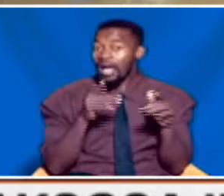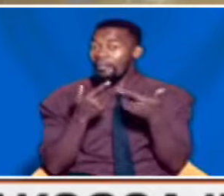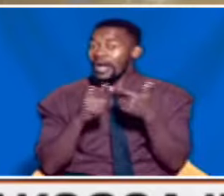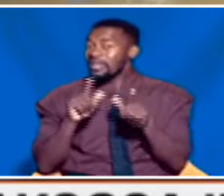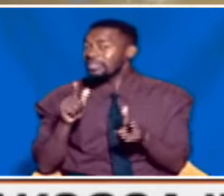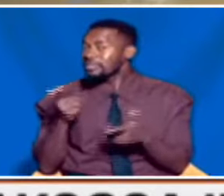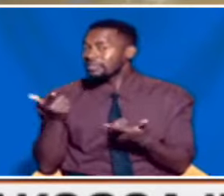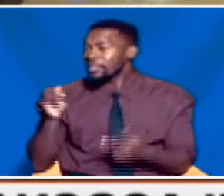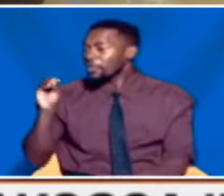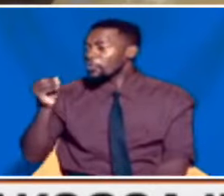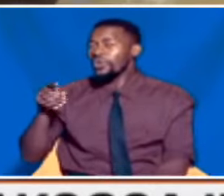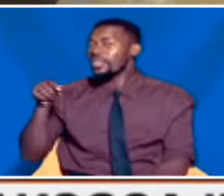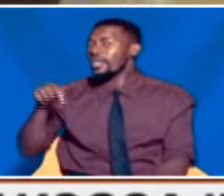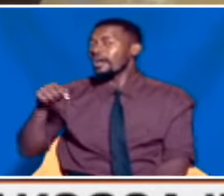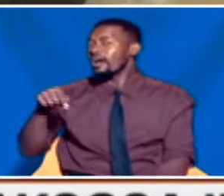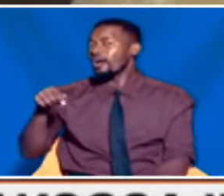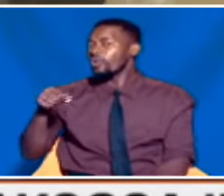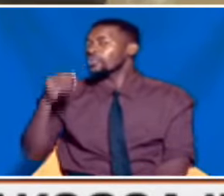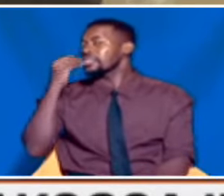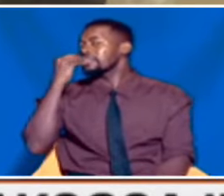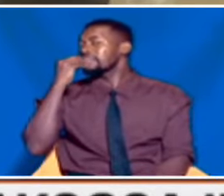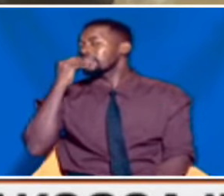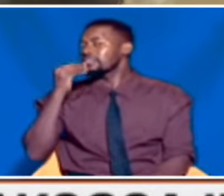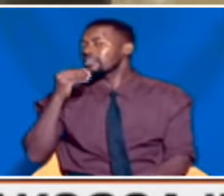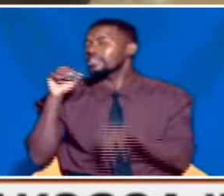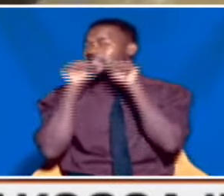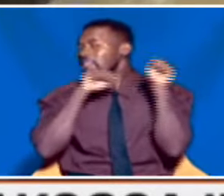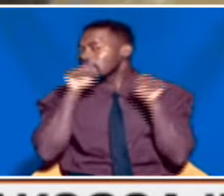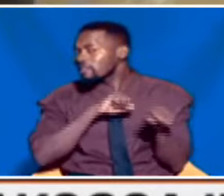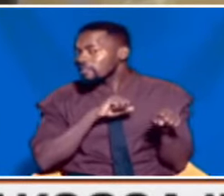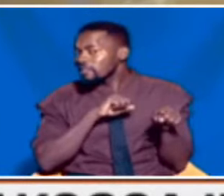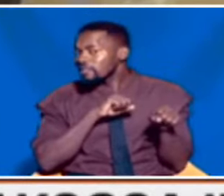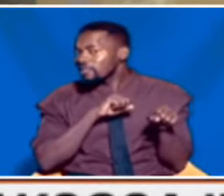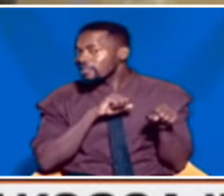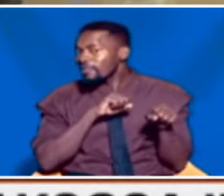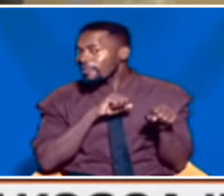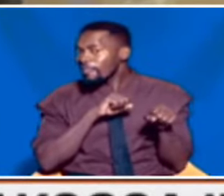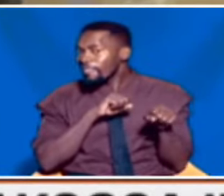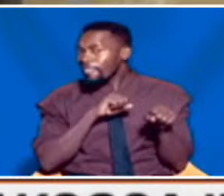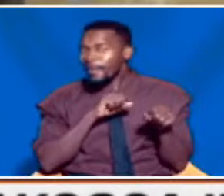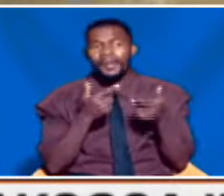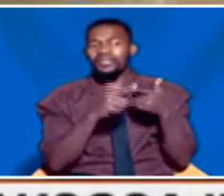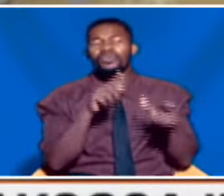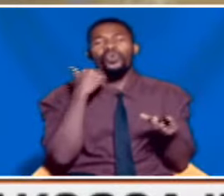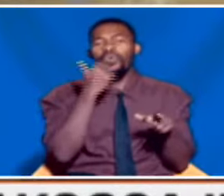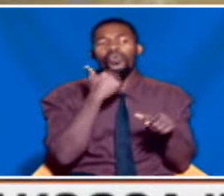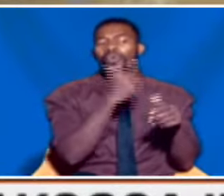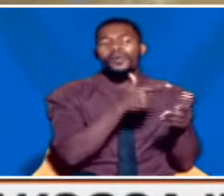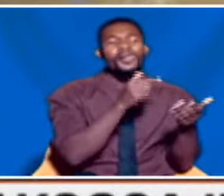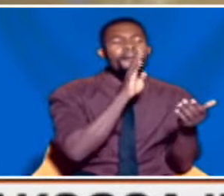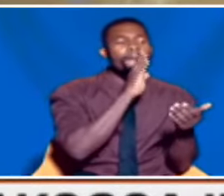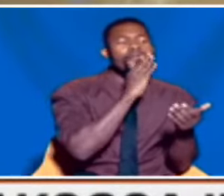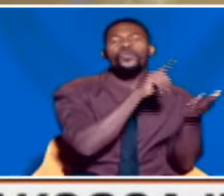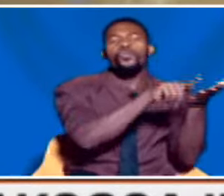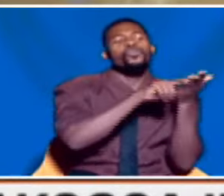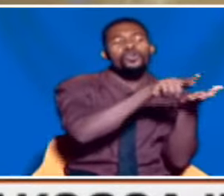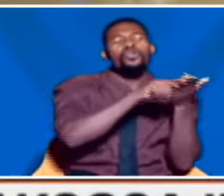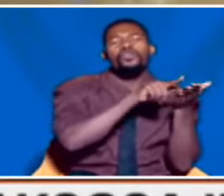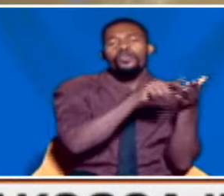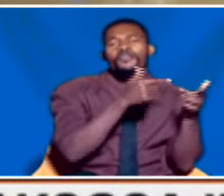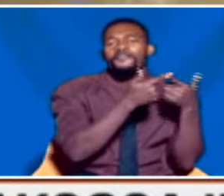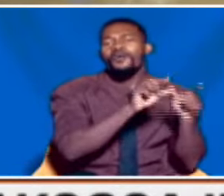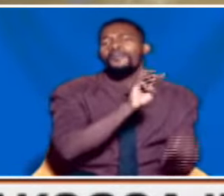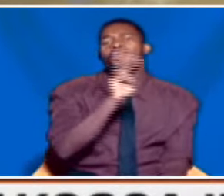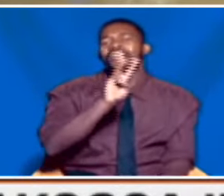tulikula? 117, and they better know that. Hatukuenda huko kuchukua hizo deni. Deni hapa kahawa